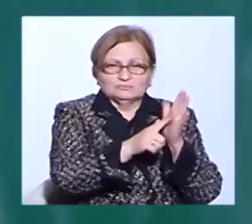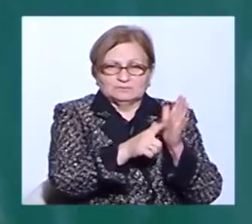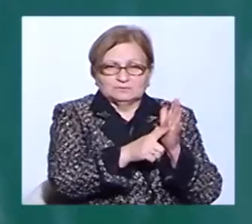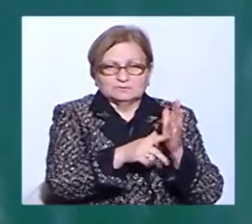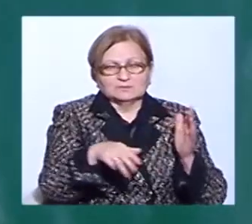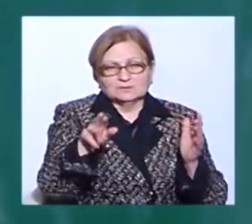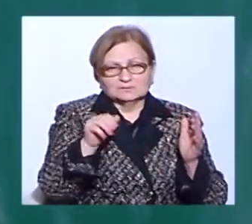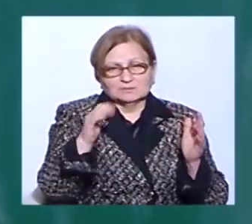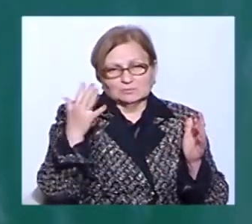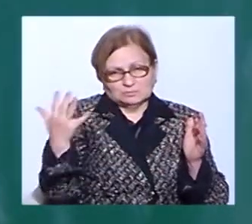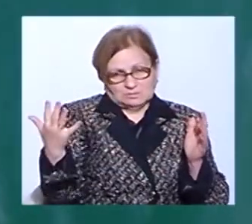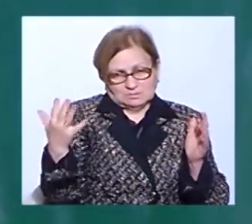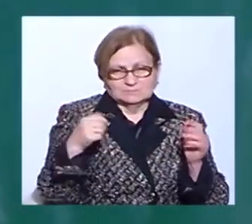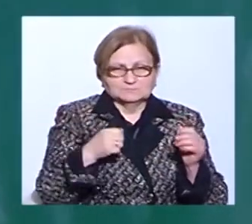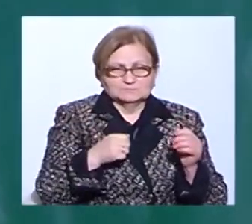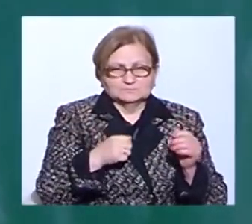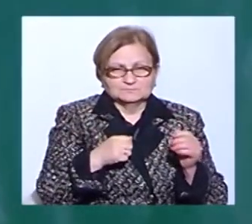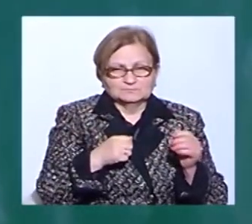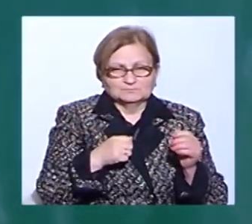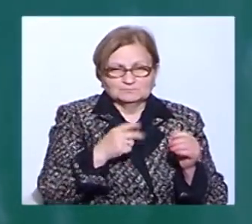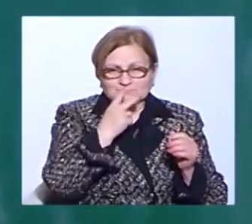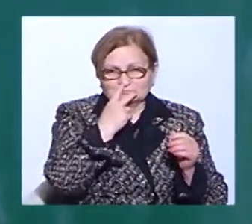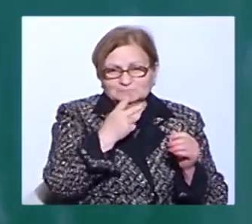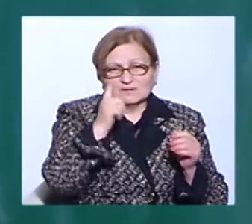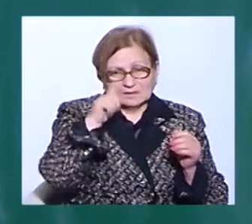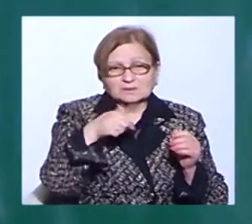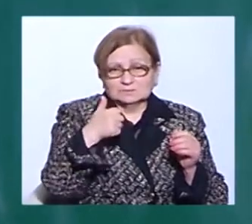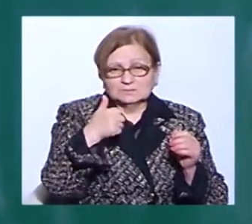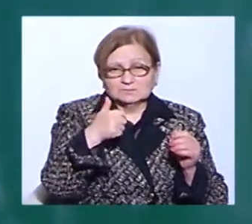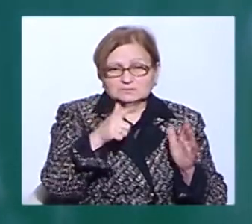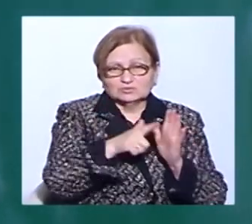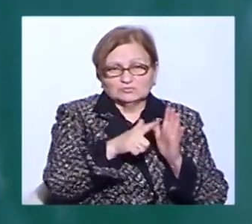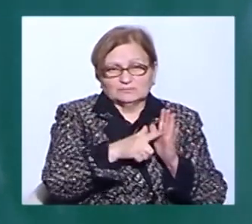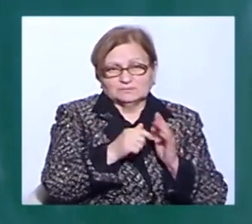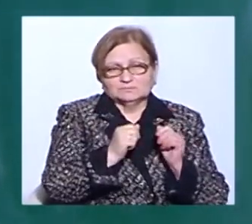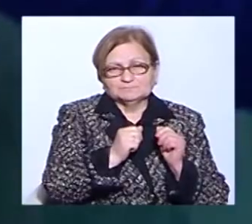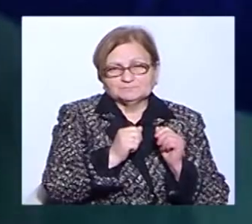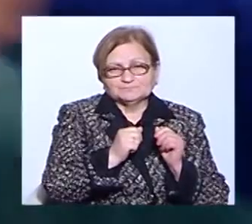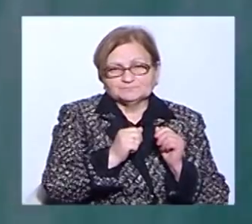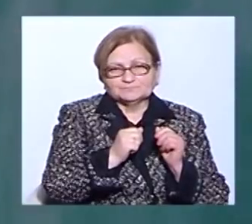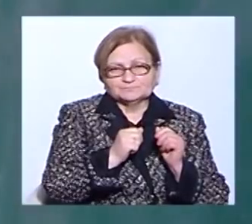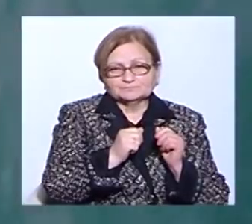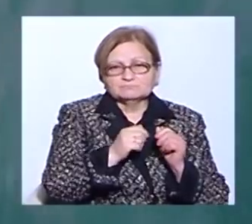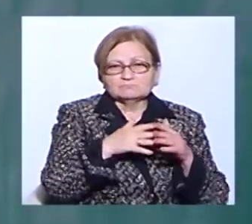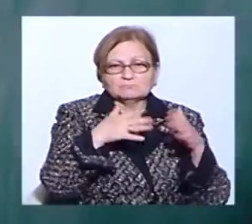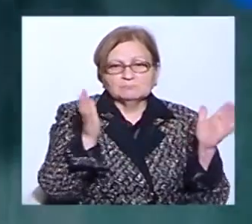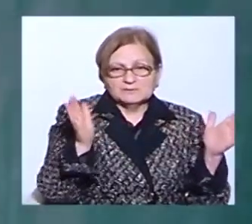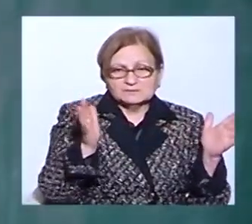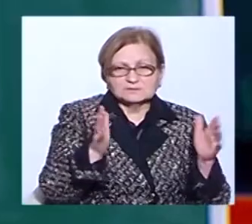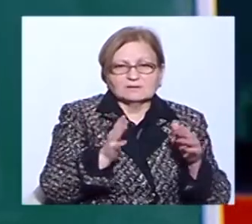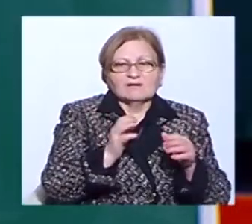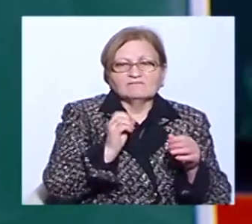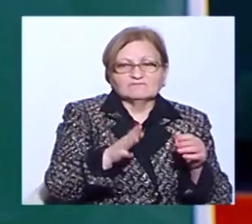7-იანი და 5-იანი. თქვენ კარგად იცით რომ 7 უფრო მეტია ვიდრე